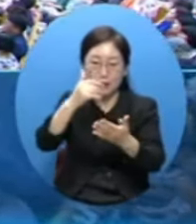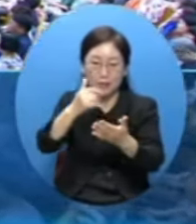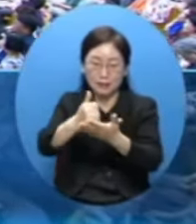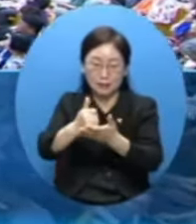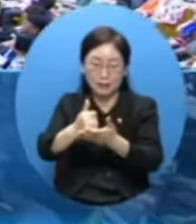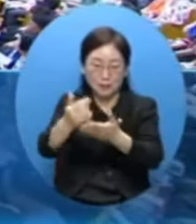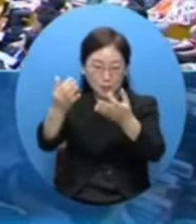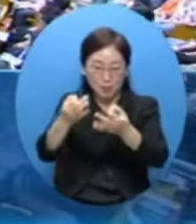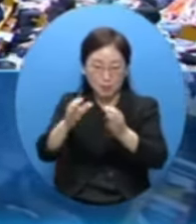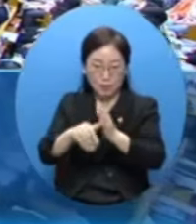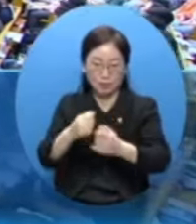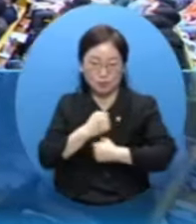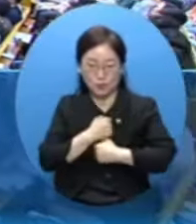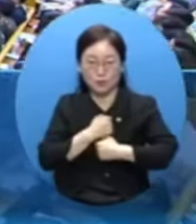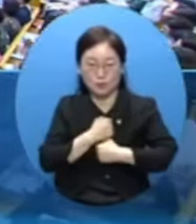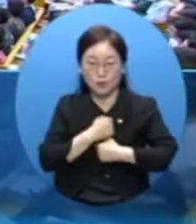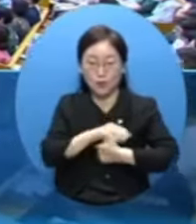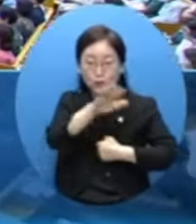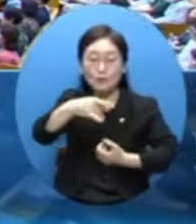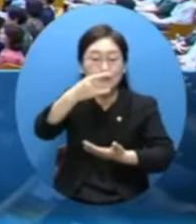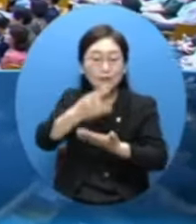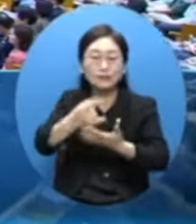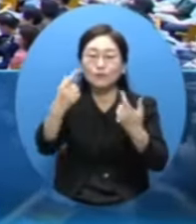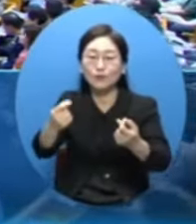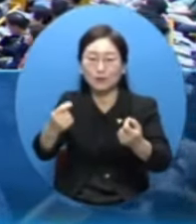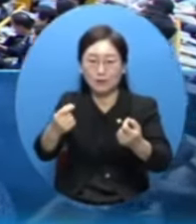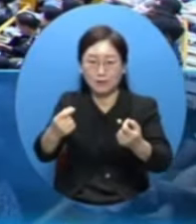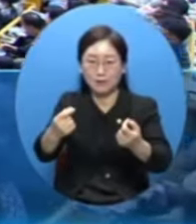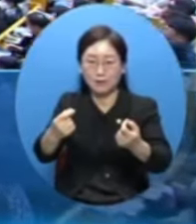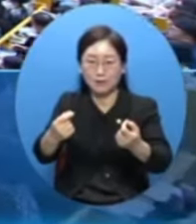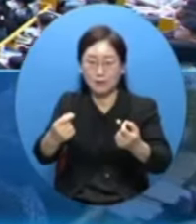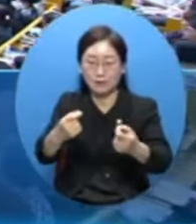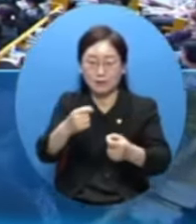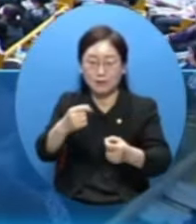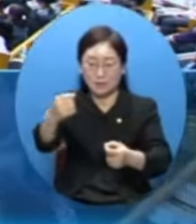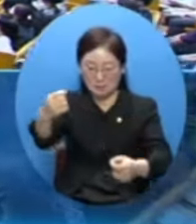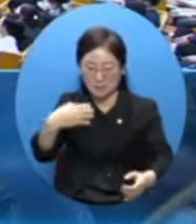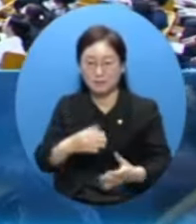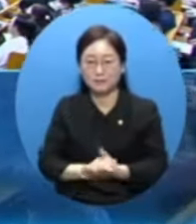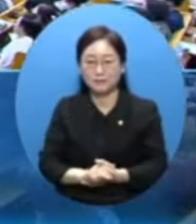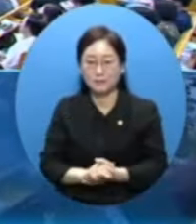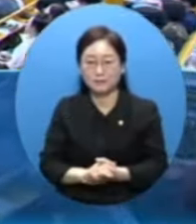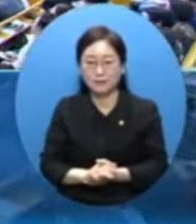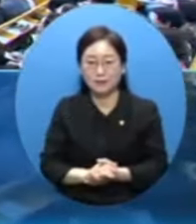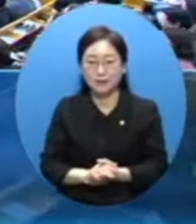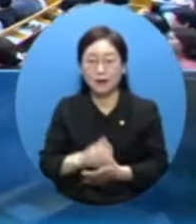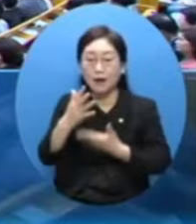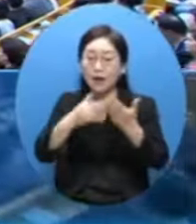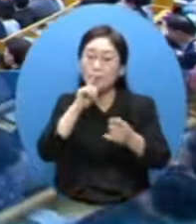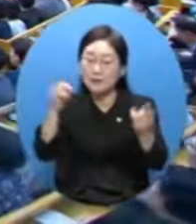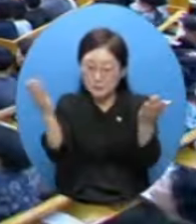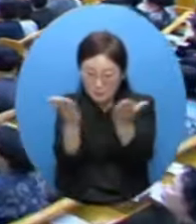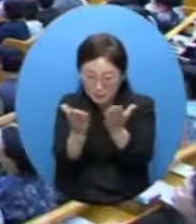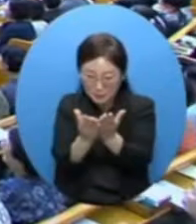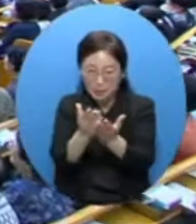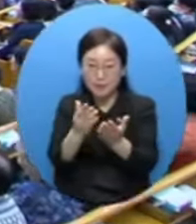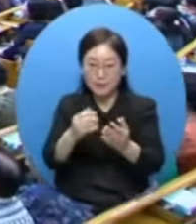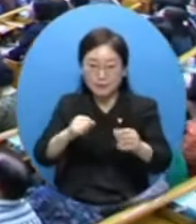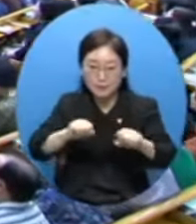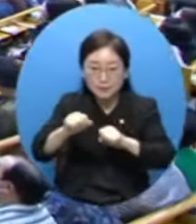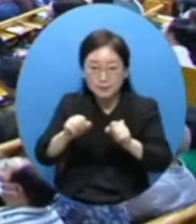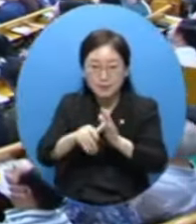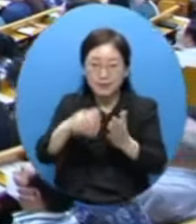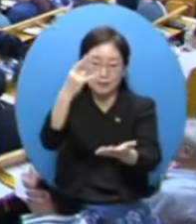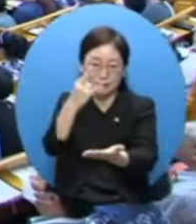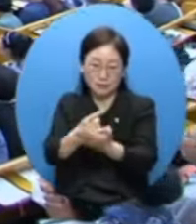앞에서 삼가 지키면 그것이 곧 우리의 의로움이 이니라 할지니라 말씀을 지켜 행할 때 우리는 의롭다고 인정받을 수가